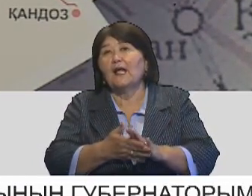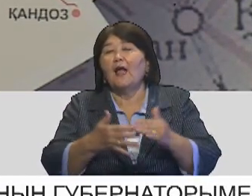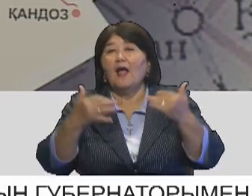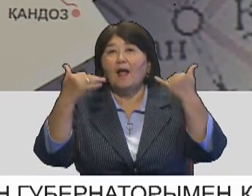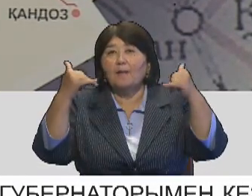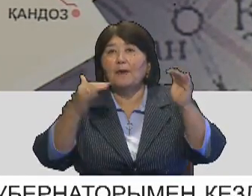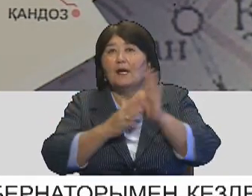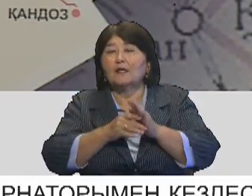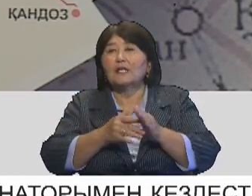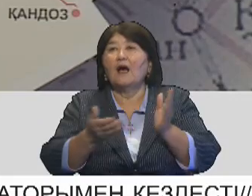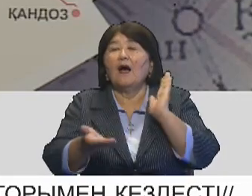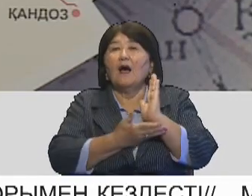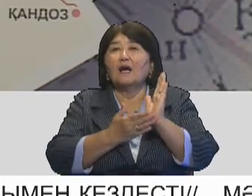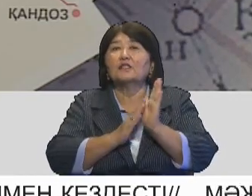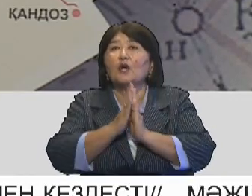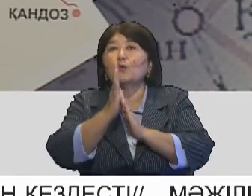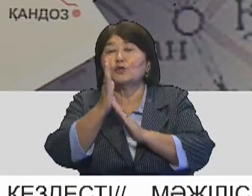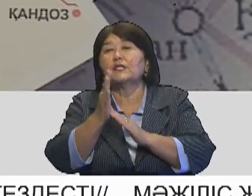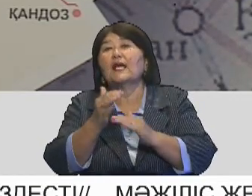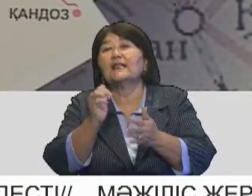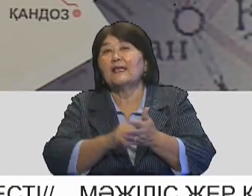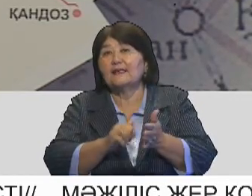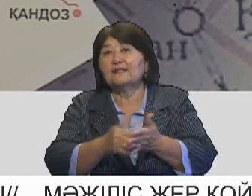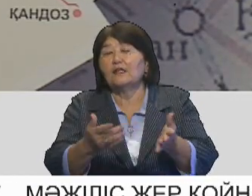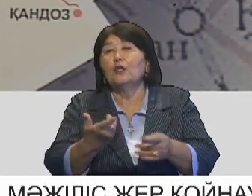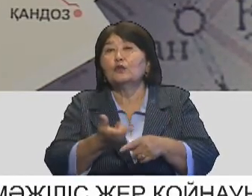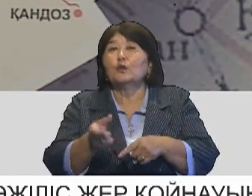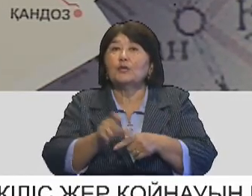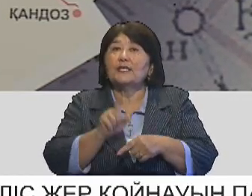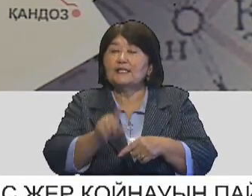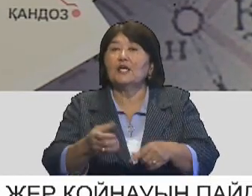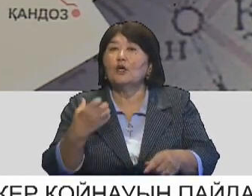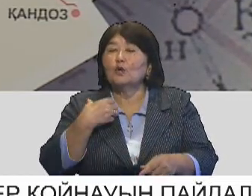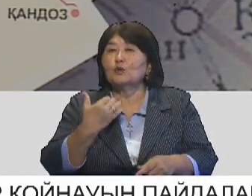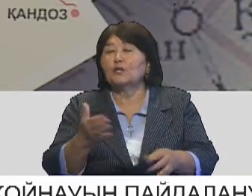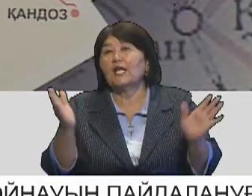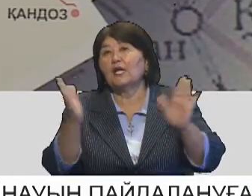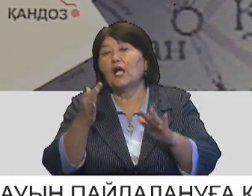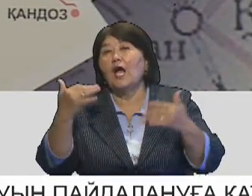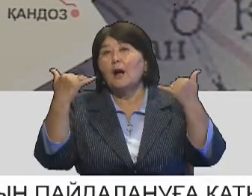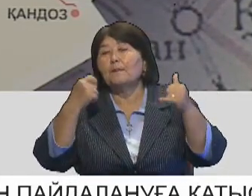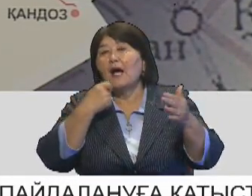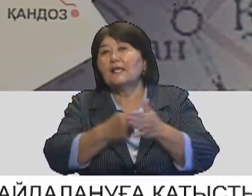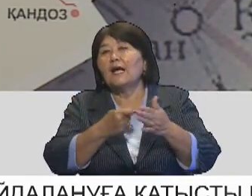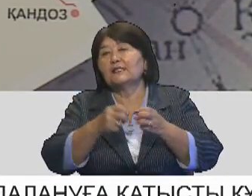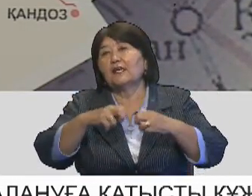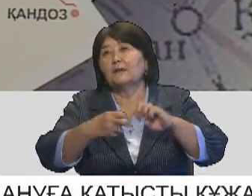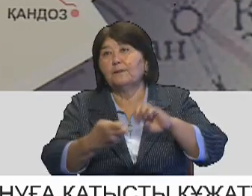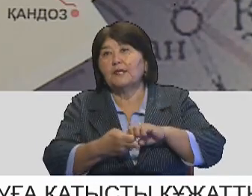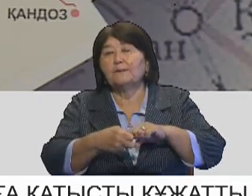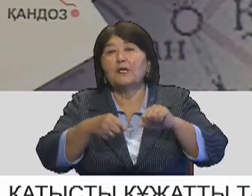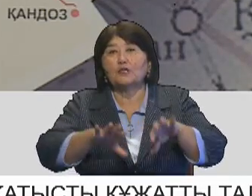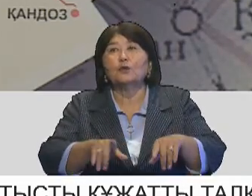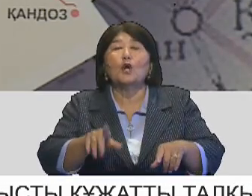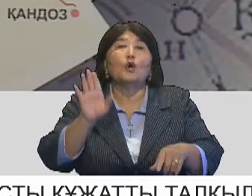мен ағаш өнімдерін өсіруге негізделген. Соның есесінен Қызылорда облысының экологиялық және мал азықтық проблемаларын ғана шешіп қоймай,